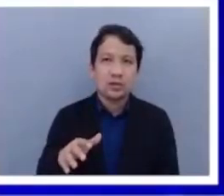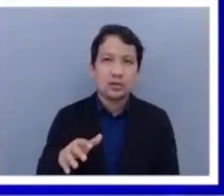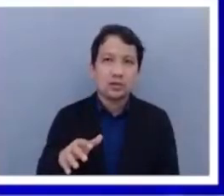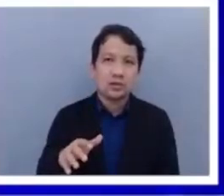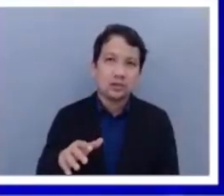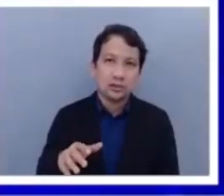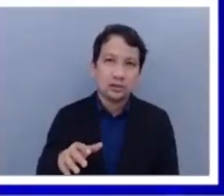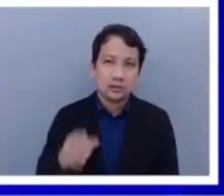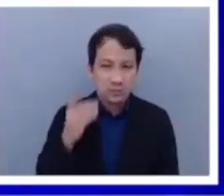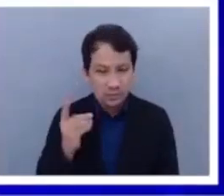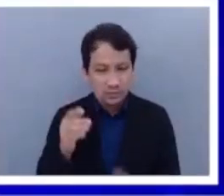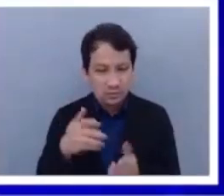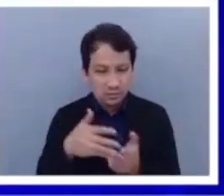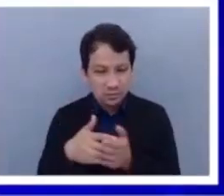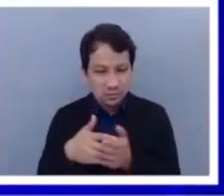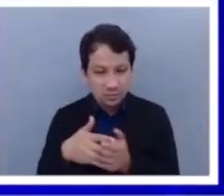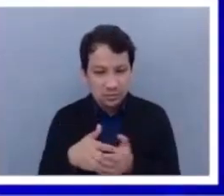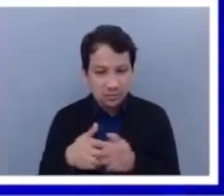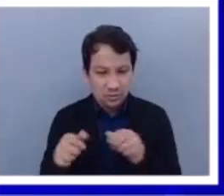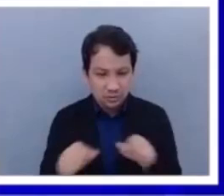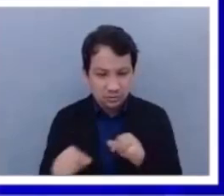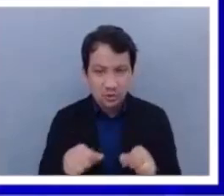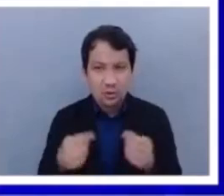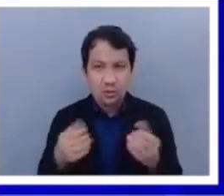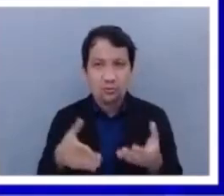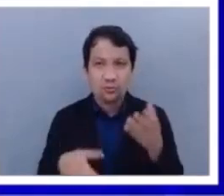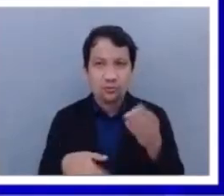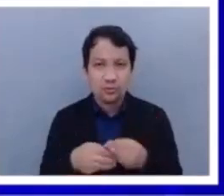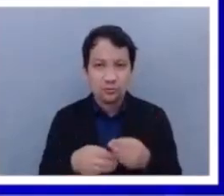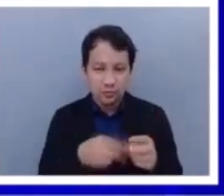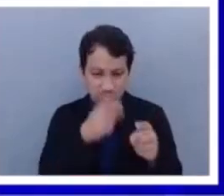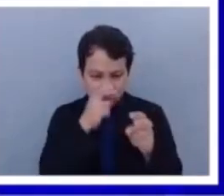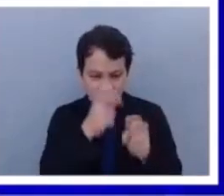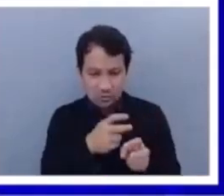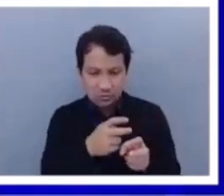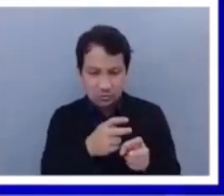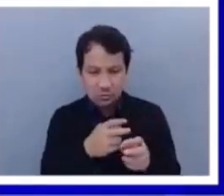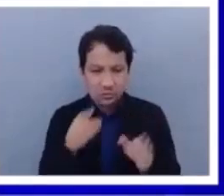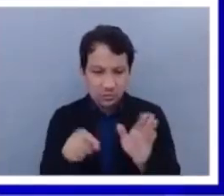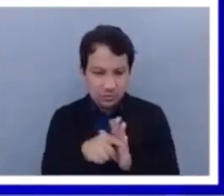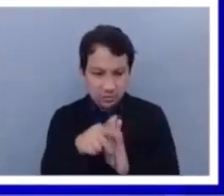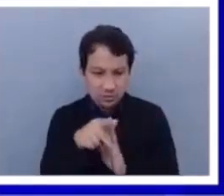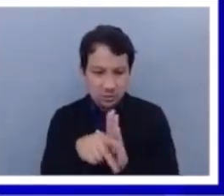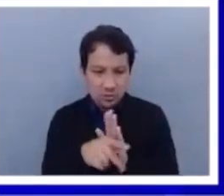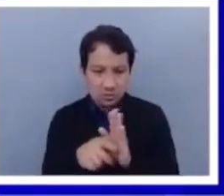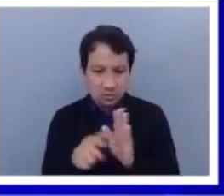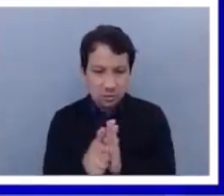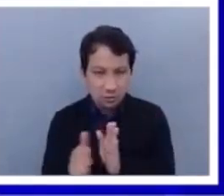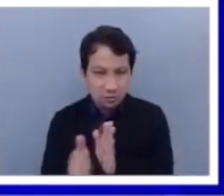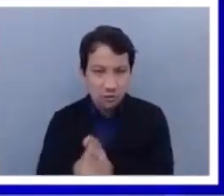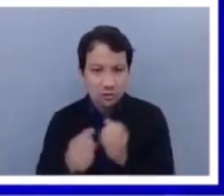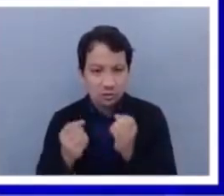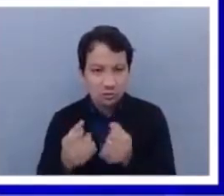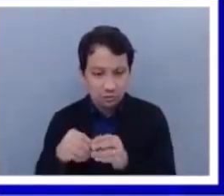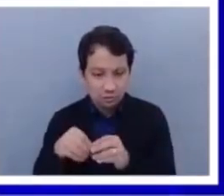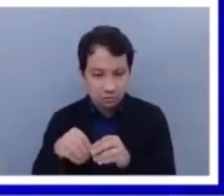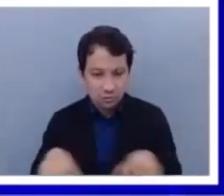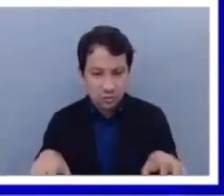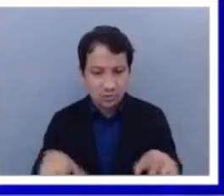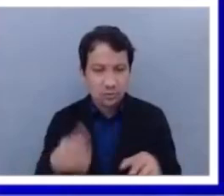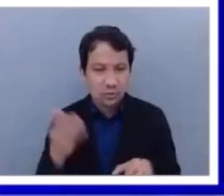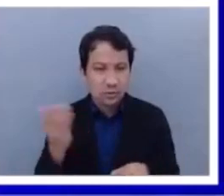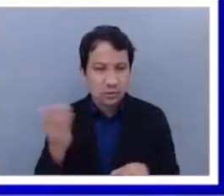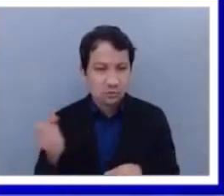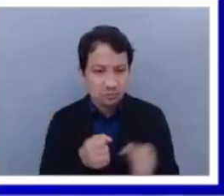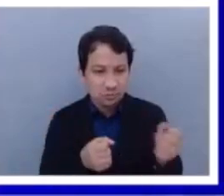economic activity, wala na yung mga restrictions, at yung mga iba nakakuha siguro